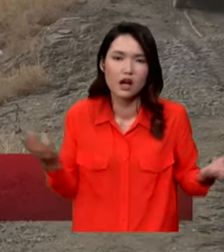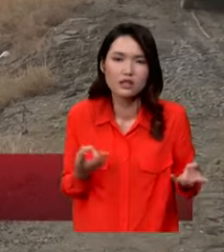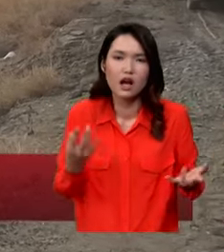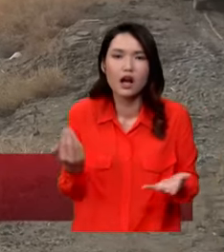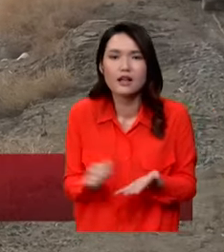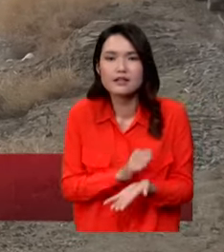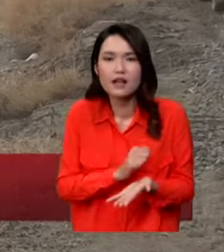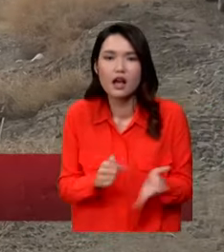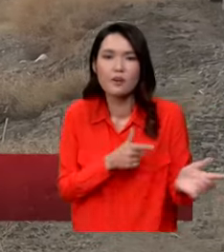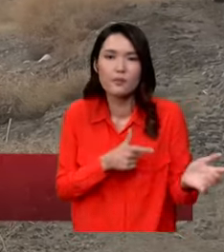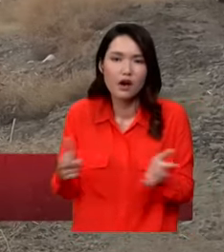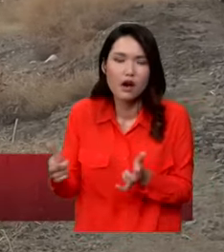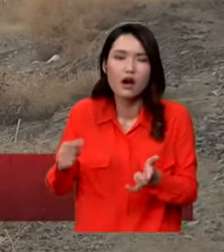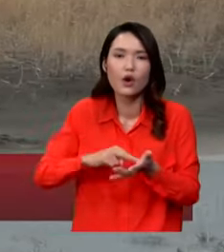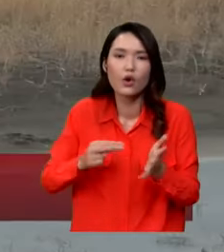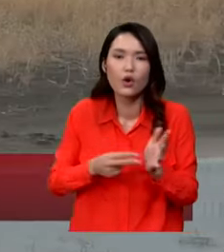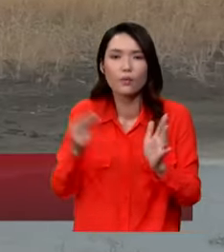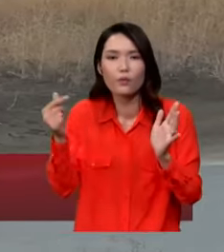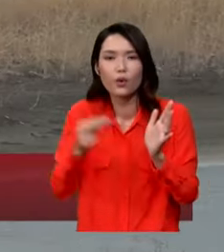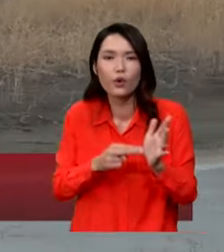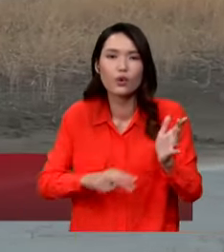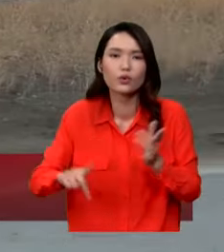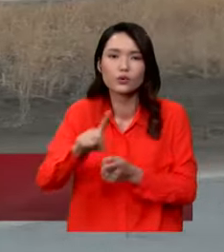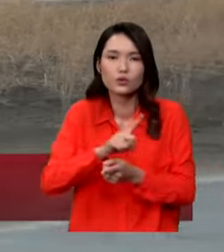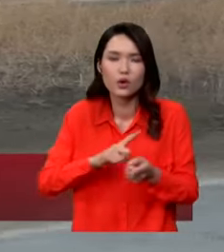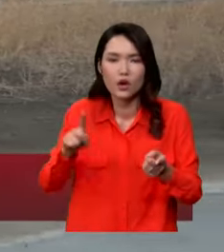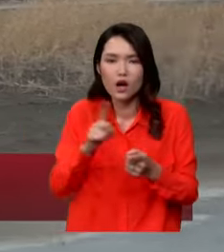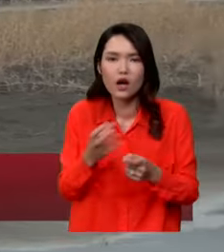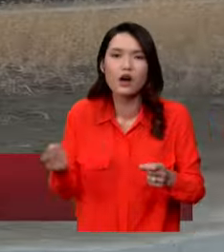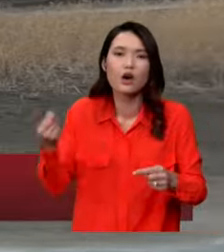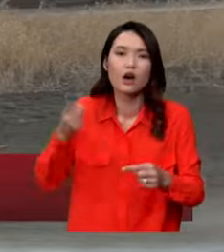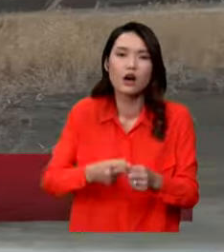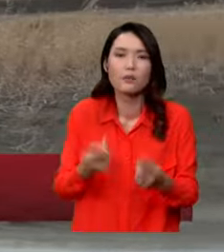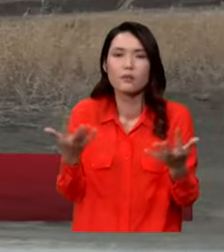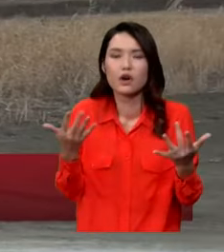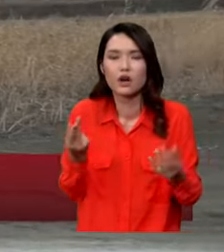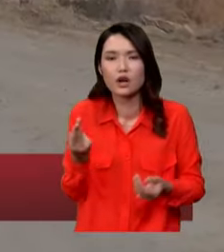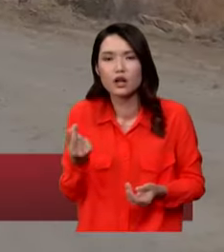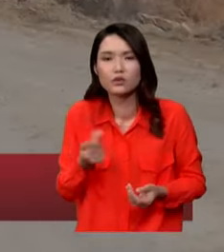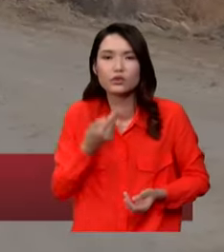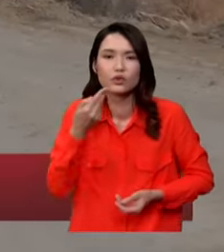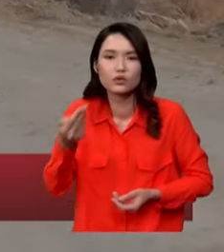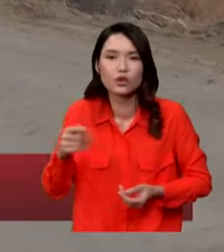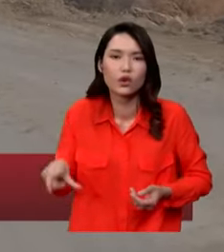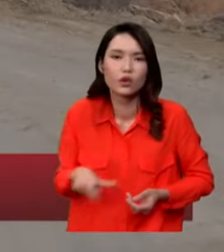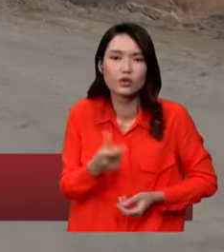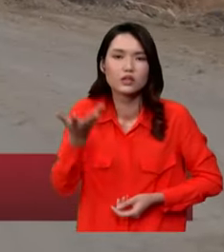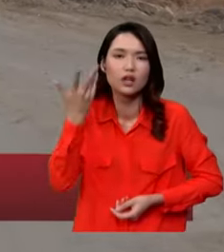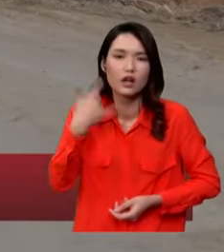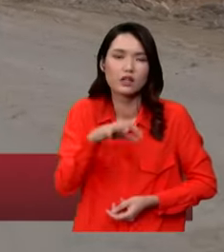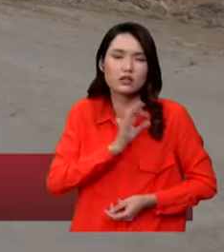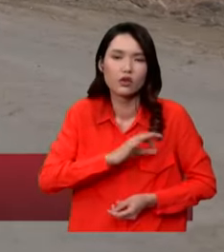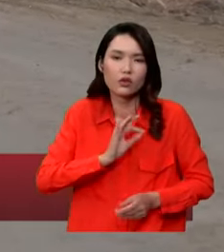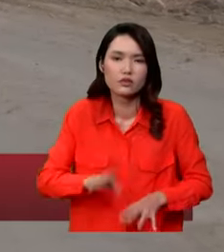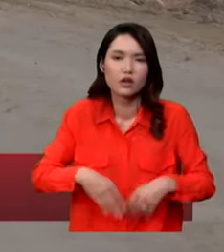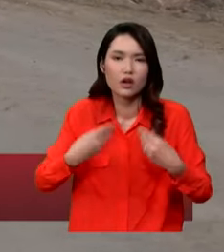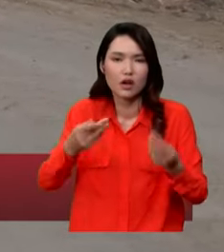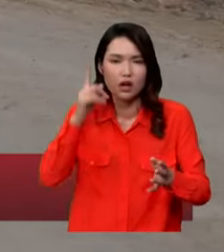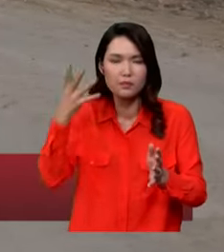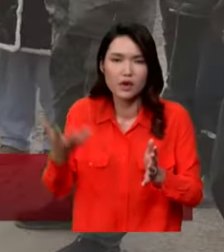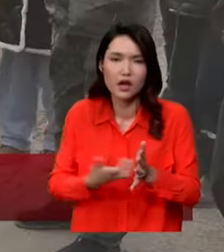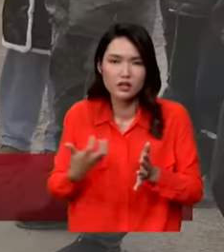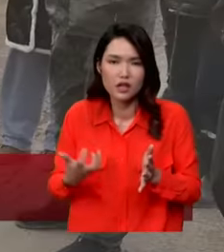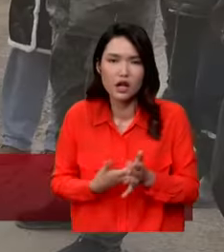құжат дайын болғанда жобаның құны өзгеретіні де анық. Қосымша қанша қаржы сұратылып, жолдың қашан қолданысқа берілері